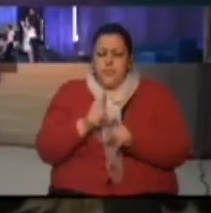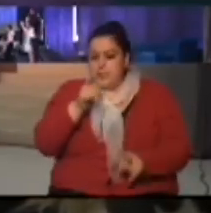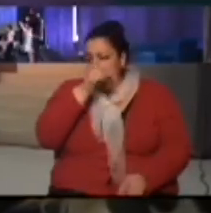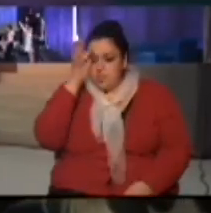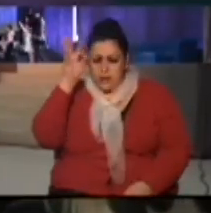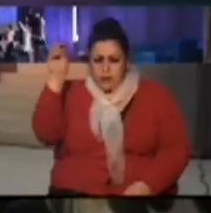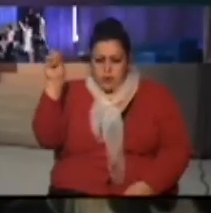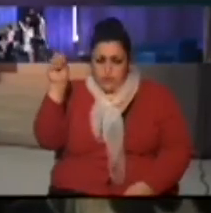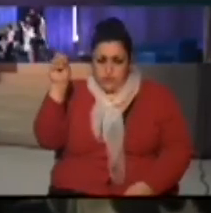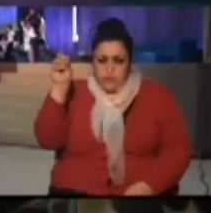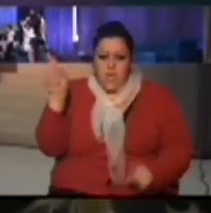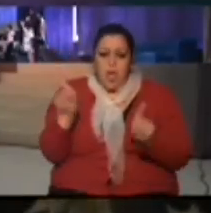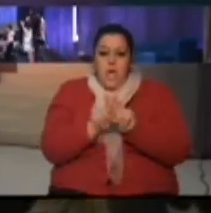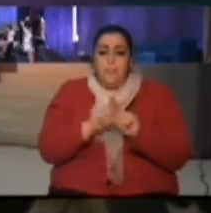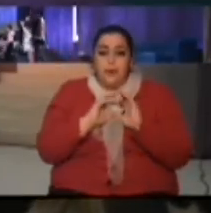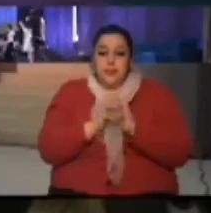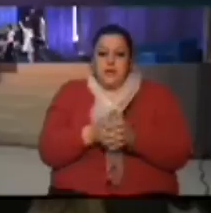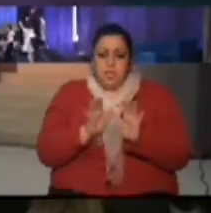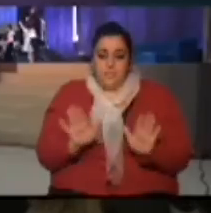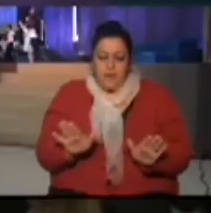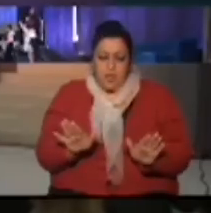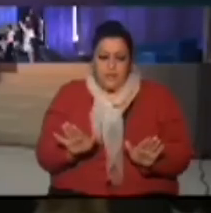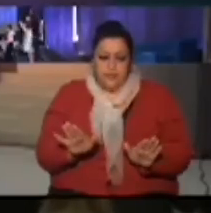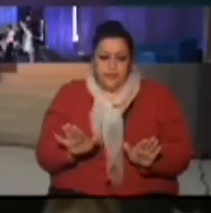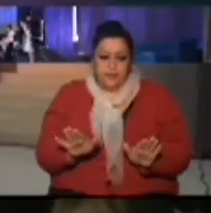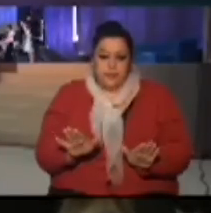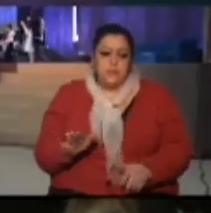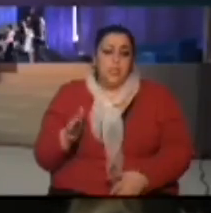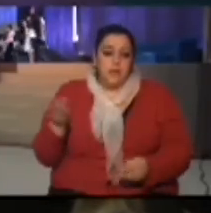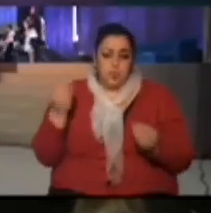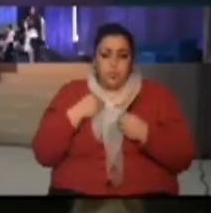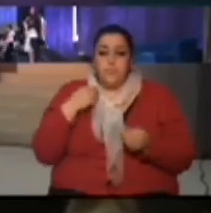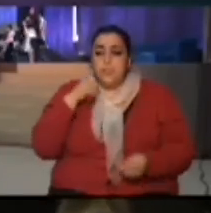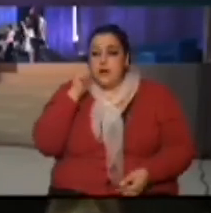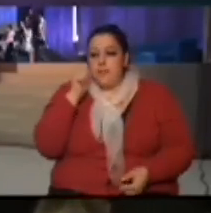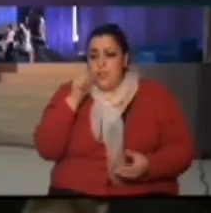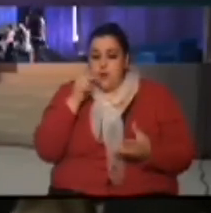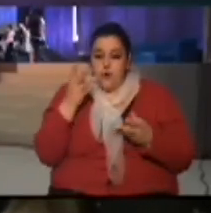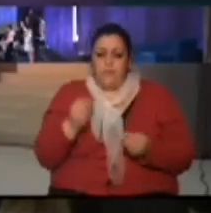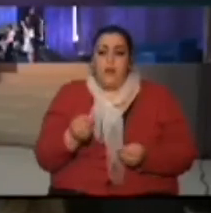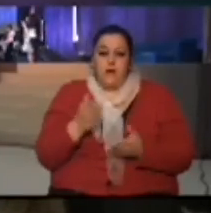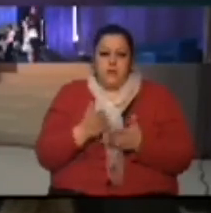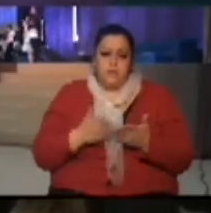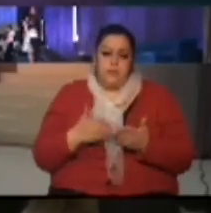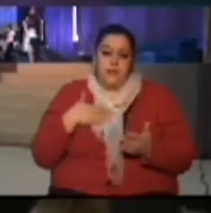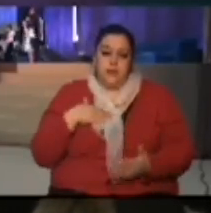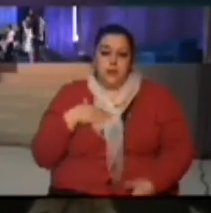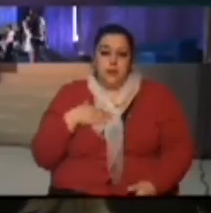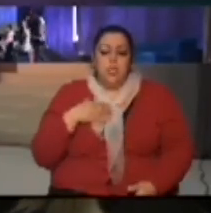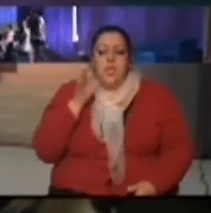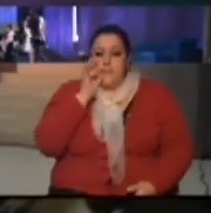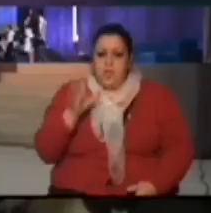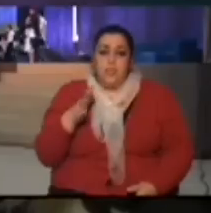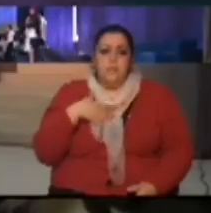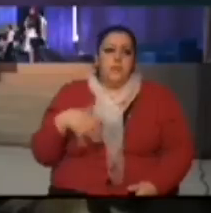երկնքում, այնպես երկրի վրա։ Տուր մեր ամենօրյա հացը մեզ այսօր։ Եվ ների մեր